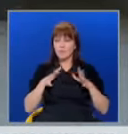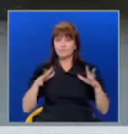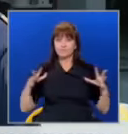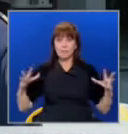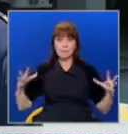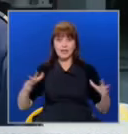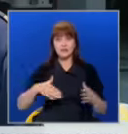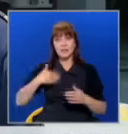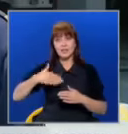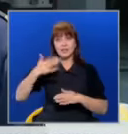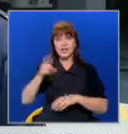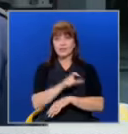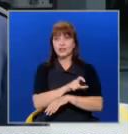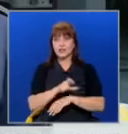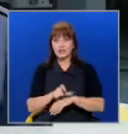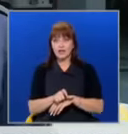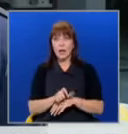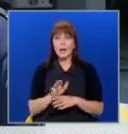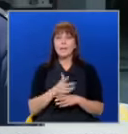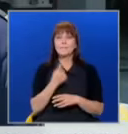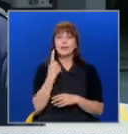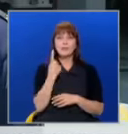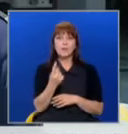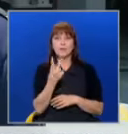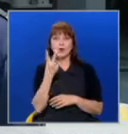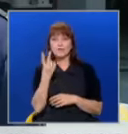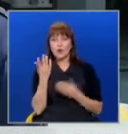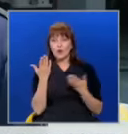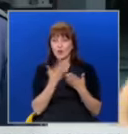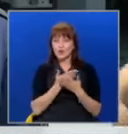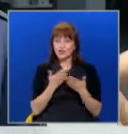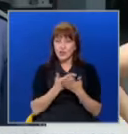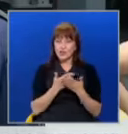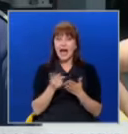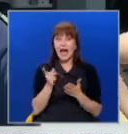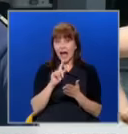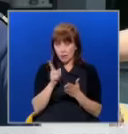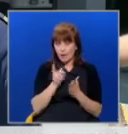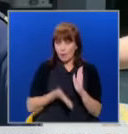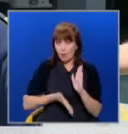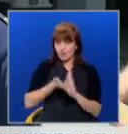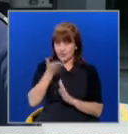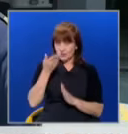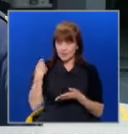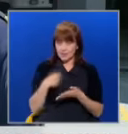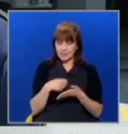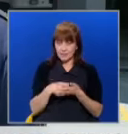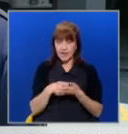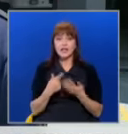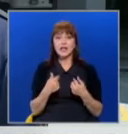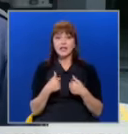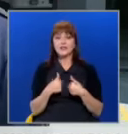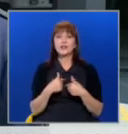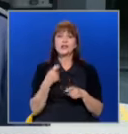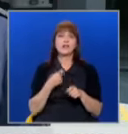следващите седмици. Между първо и второ четене, ако няма индикации за увеличаване на заплатите на служителите в МВР, ние ще